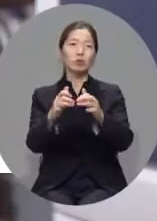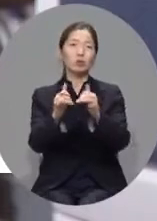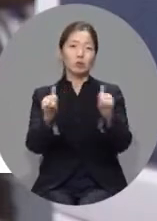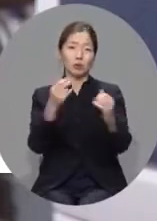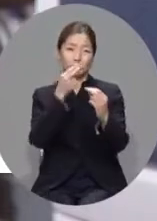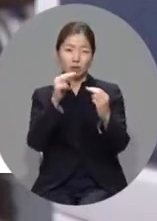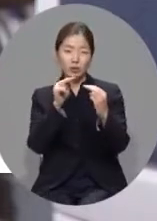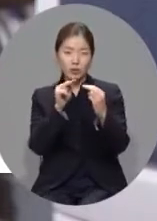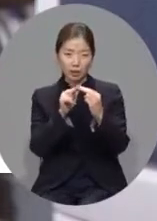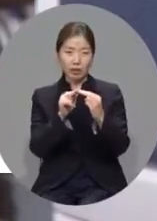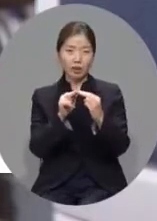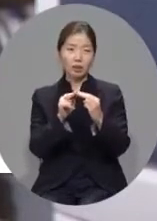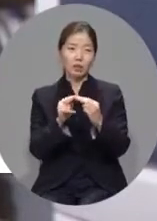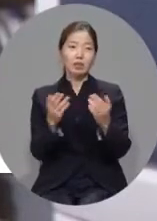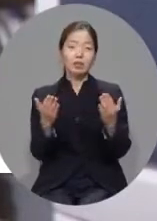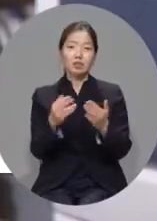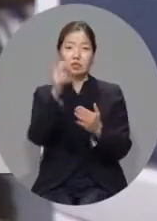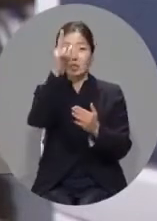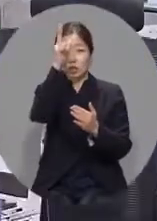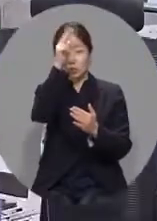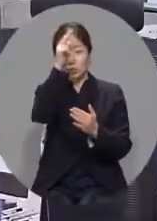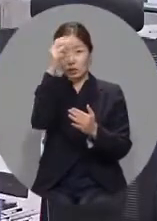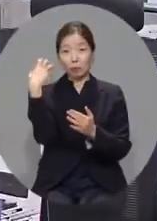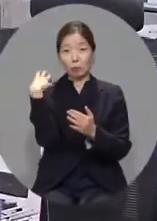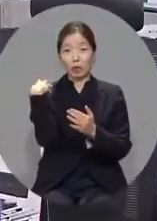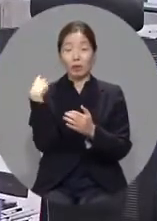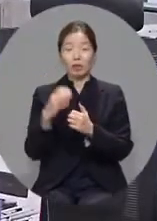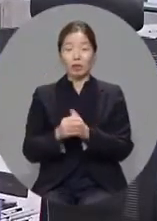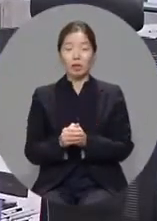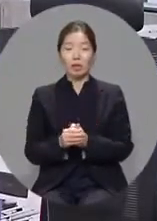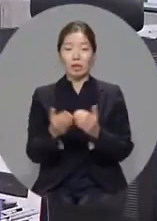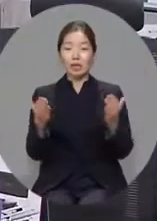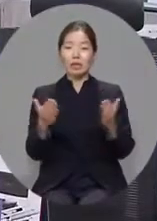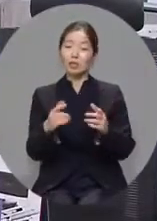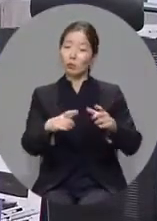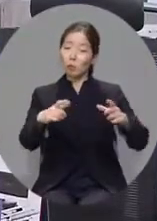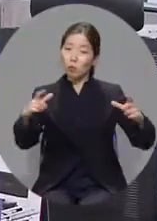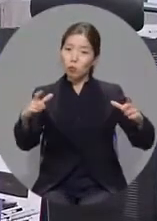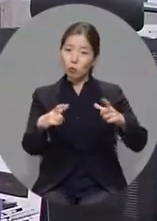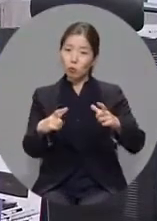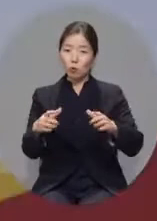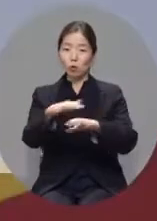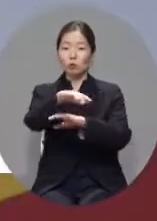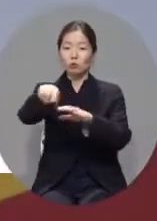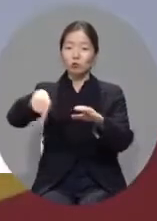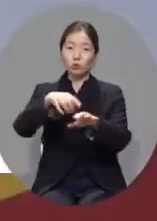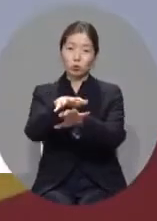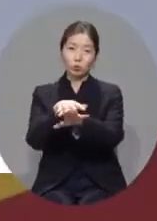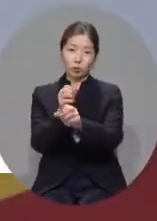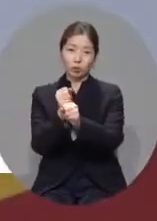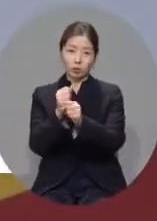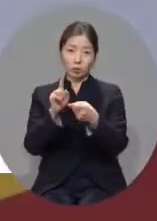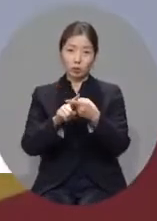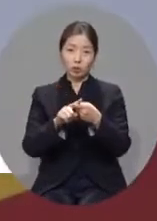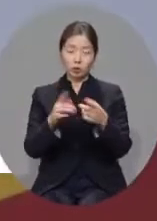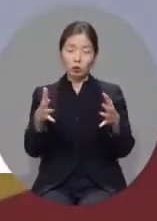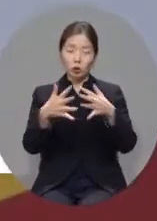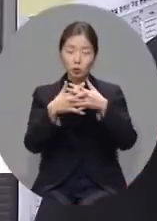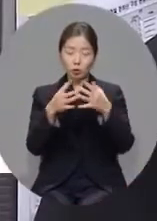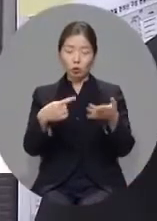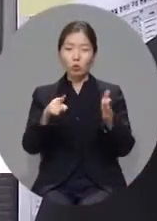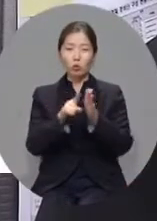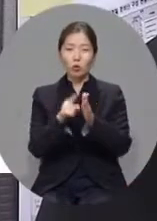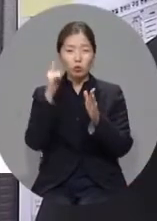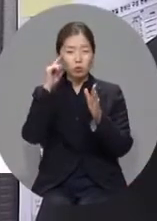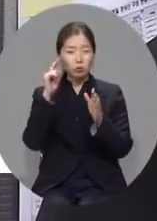밀접한 일을 자치경찰에서 하기 때문에 업무 범위나 사무국 구성 등에 대해서는 협의를 통해 이견을